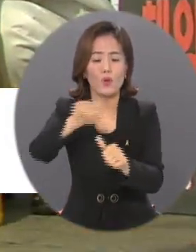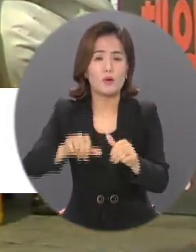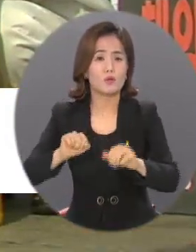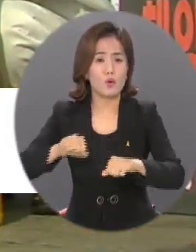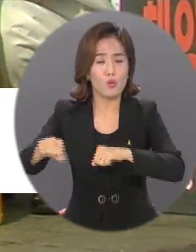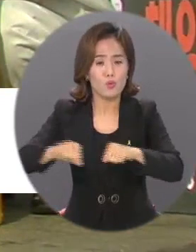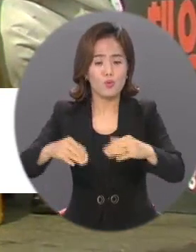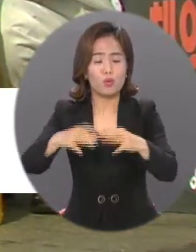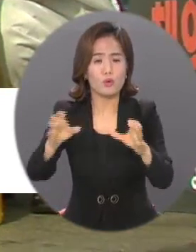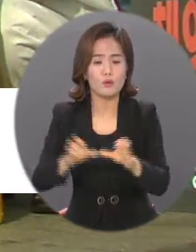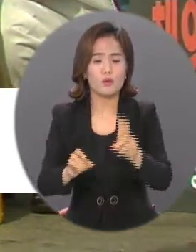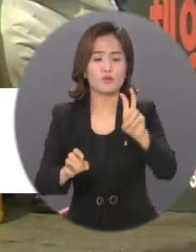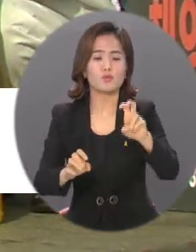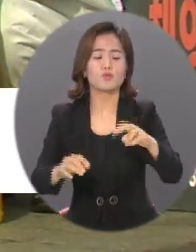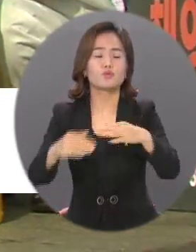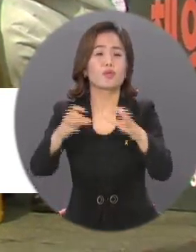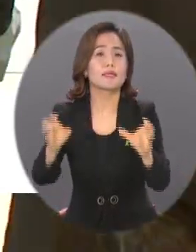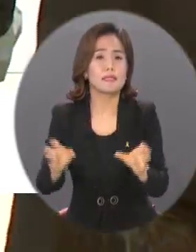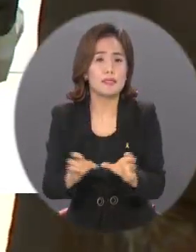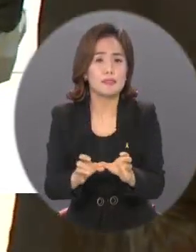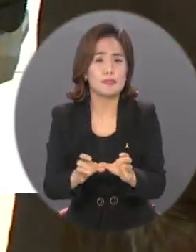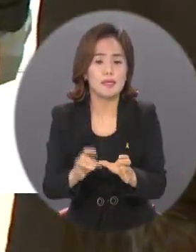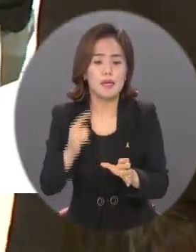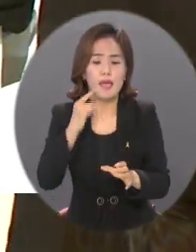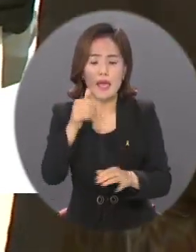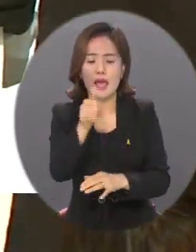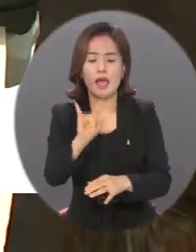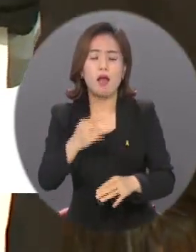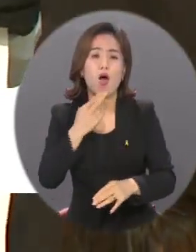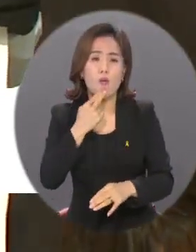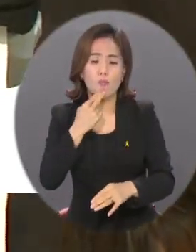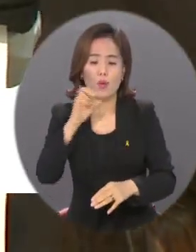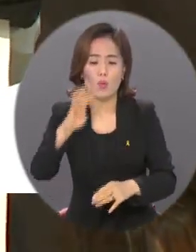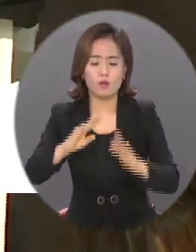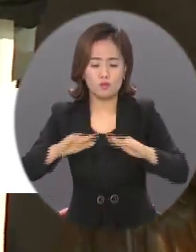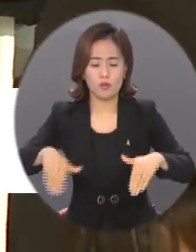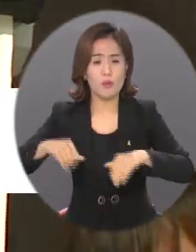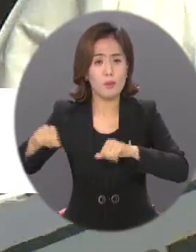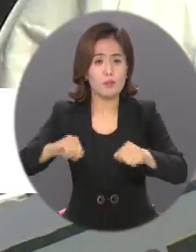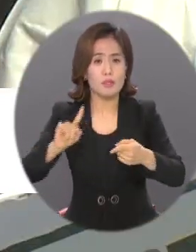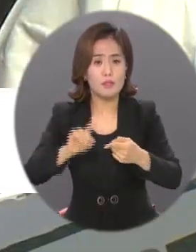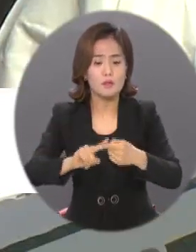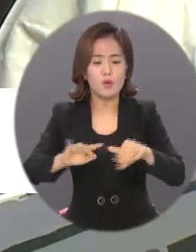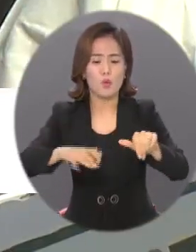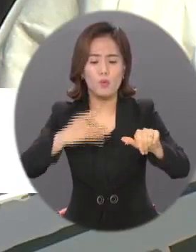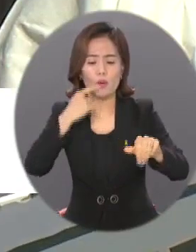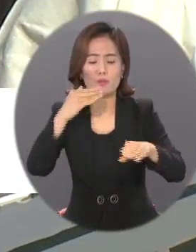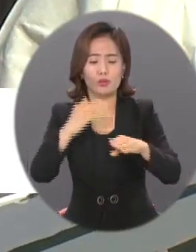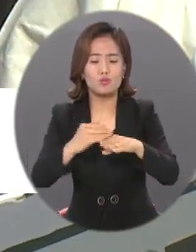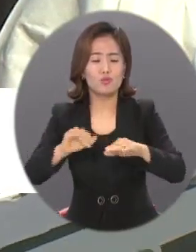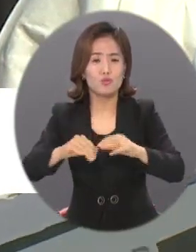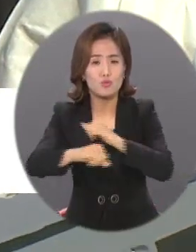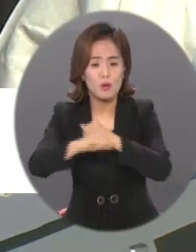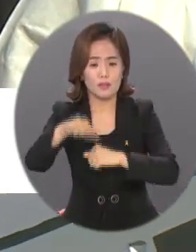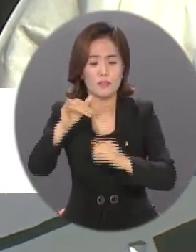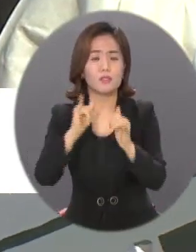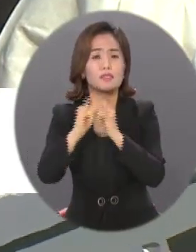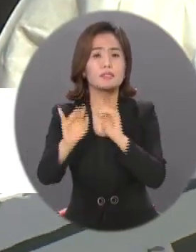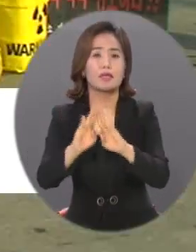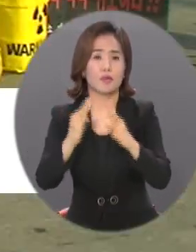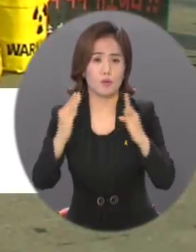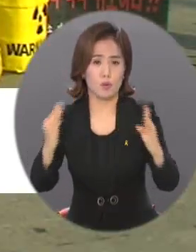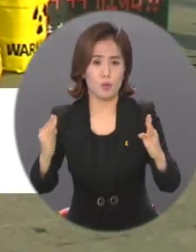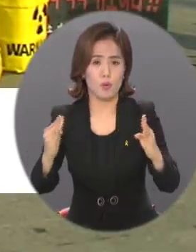광주환경운동연합 등 22개 단체로 구성된 핵 없는 세상 광주 전남 행동은 광주 5.18 민주광장에서 기자회견을